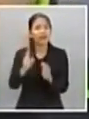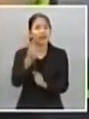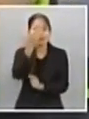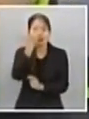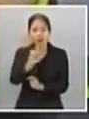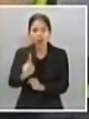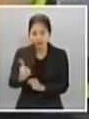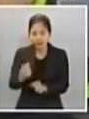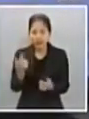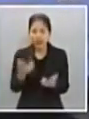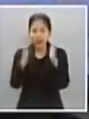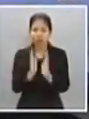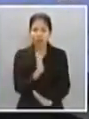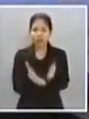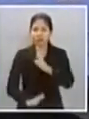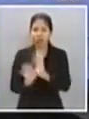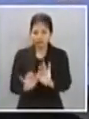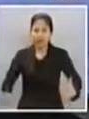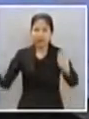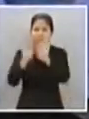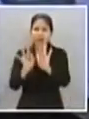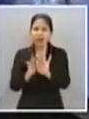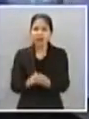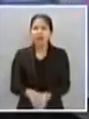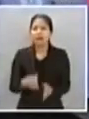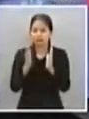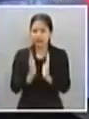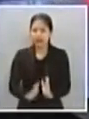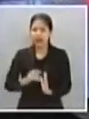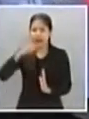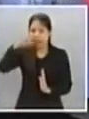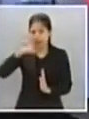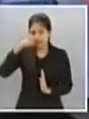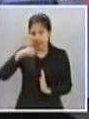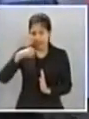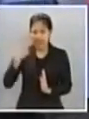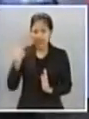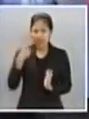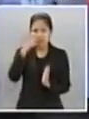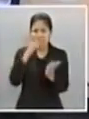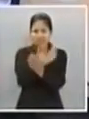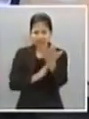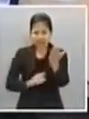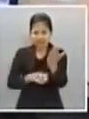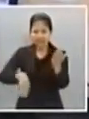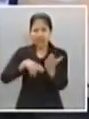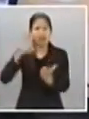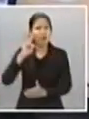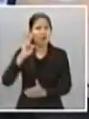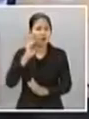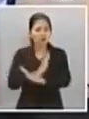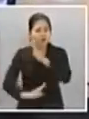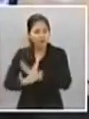ความสำคัญนะคะโดยเฉพาะจำนวนของคนพิการในประเทศไทยของเรามีไม่น้อยเลยนะคะมีจำนวนมากขึ้นแล้วก็สามารถแบ่งเป็นตัวเล